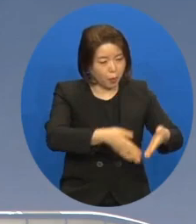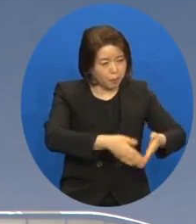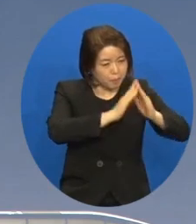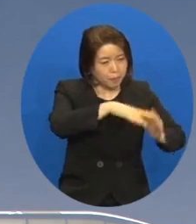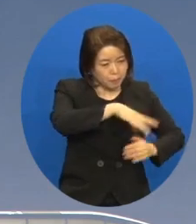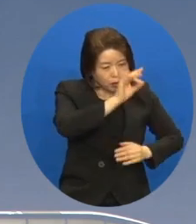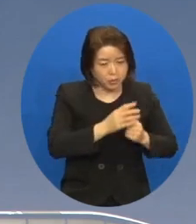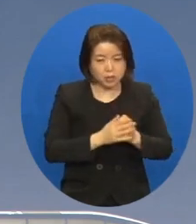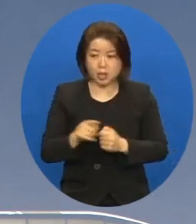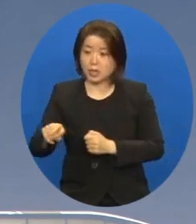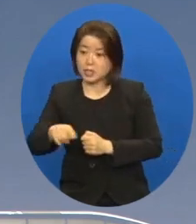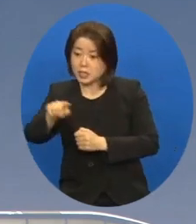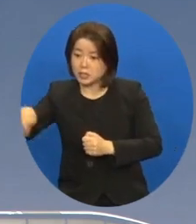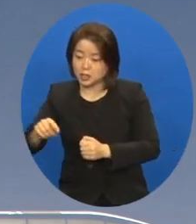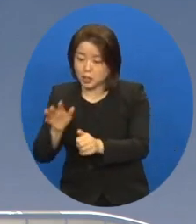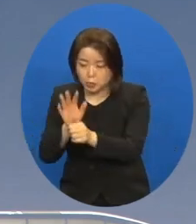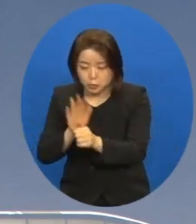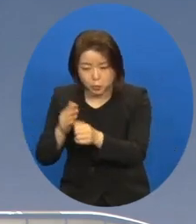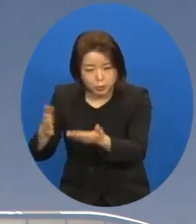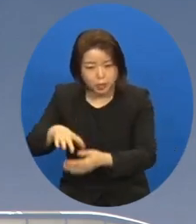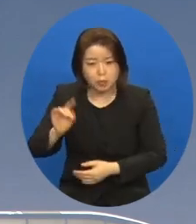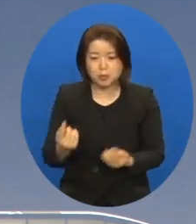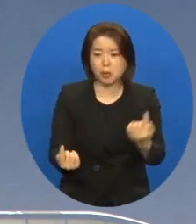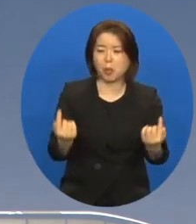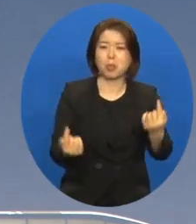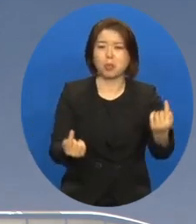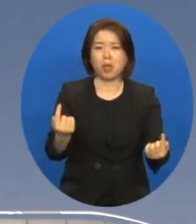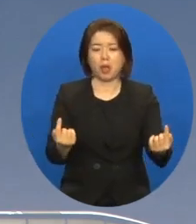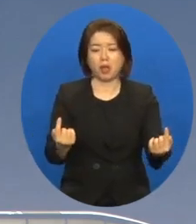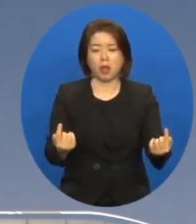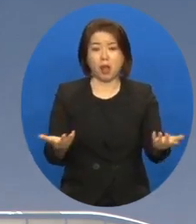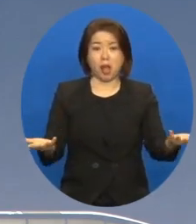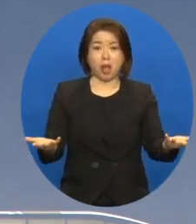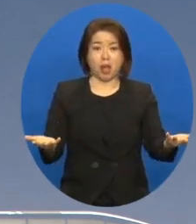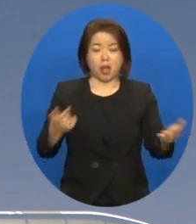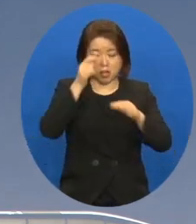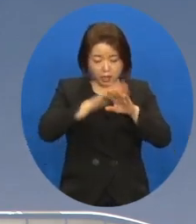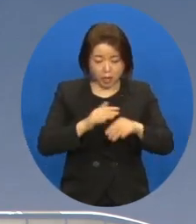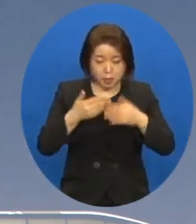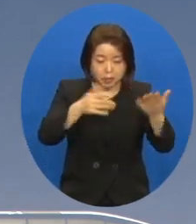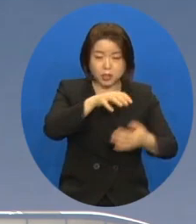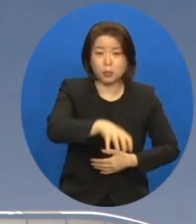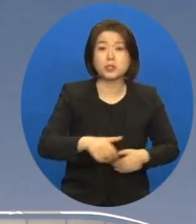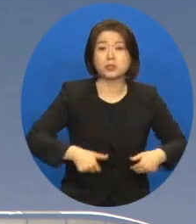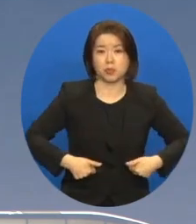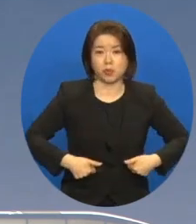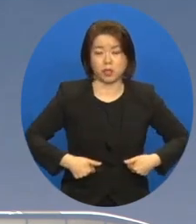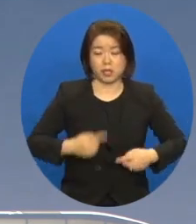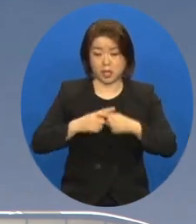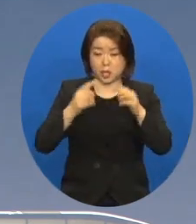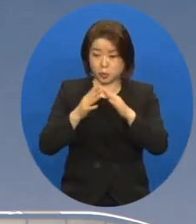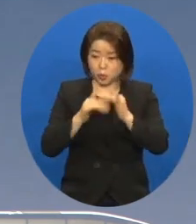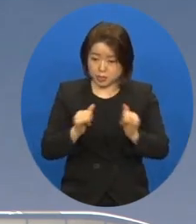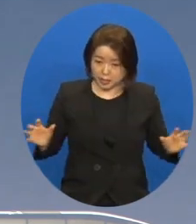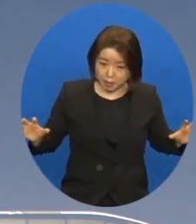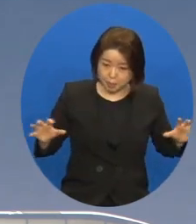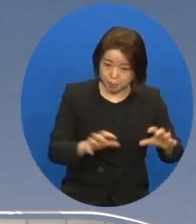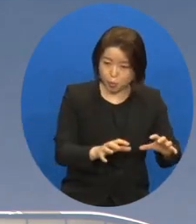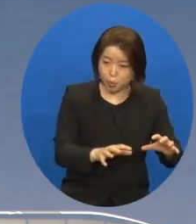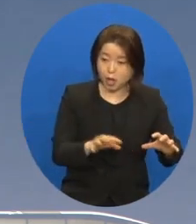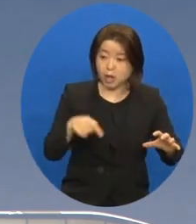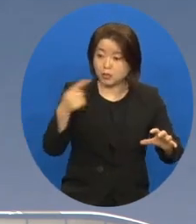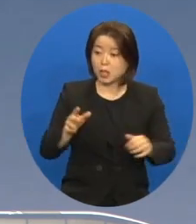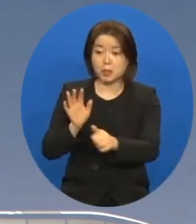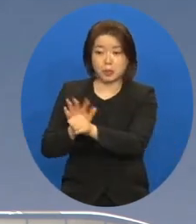먹어야 되냐 고민하다가 우선은 예배드릴 처소가 있어야 되잖아요. 교인들이 일단 모여야 그 다음 뭘 돕기라도 할 거